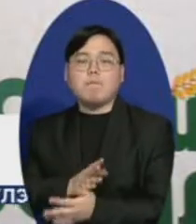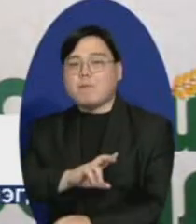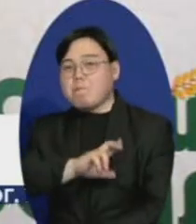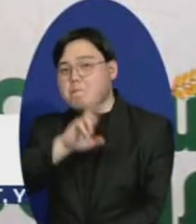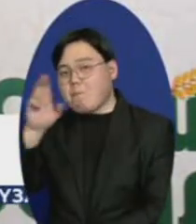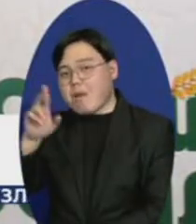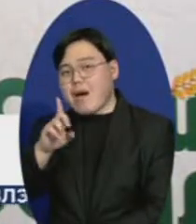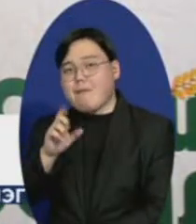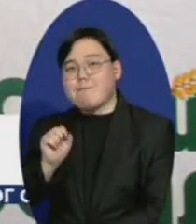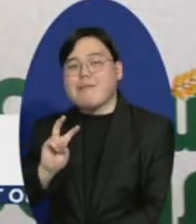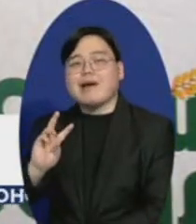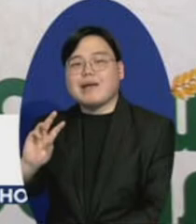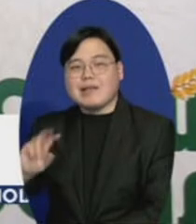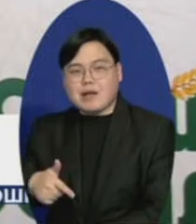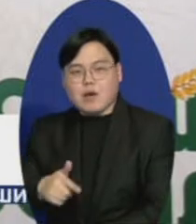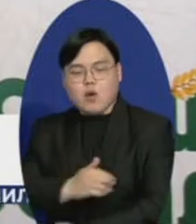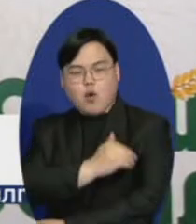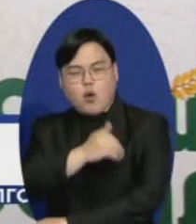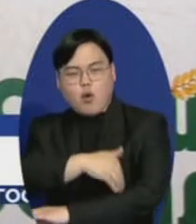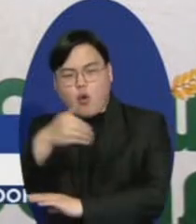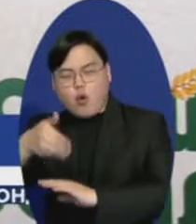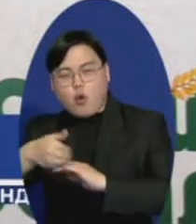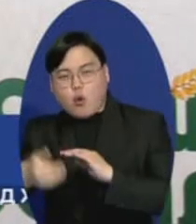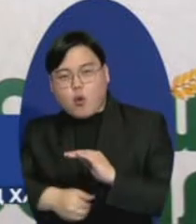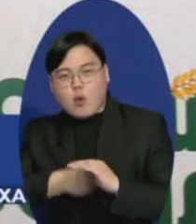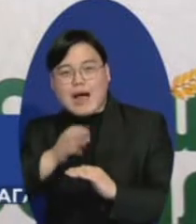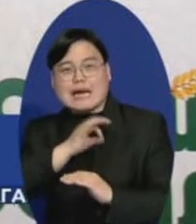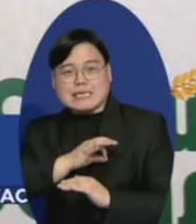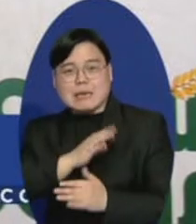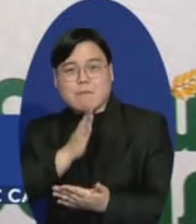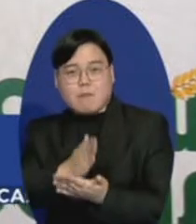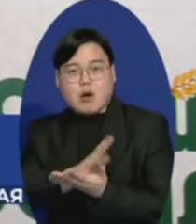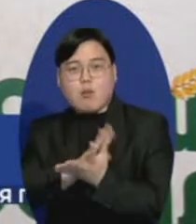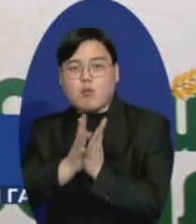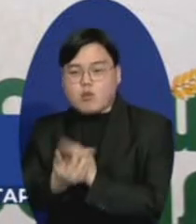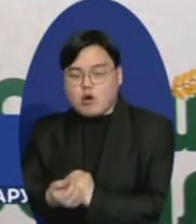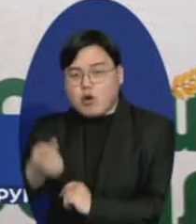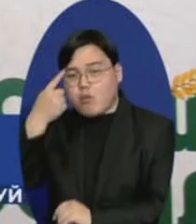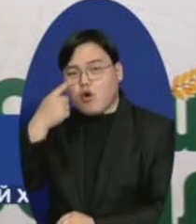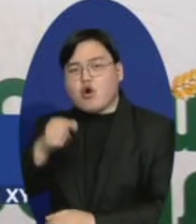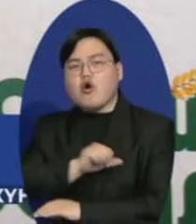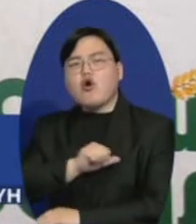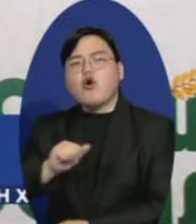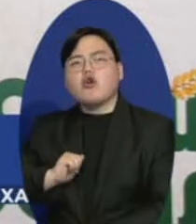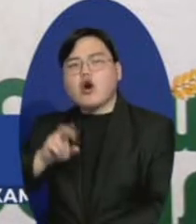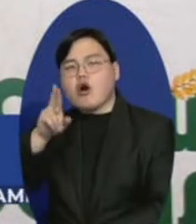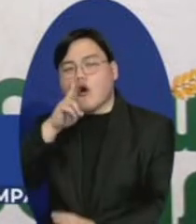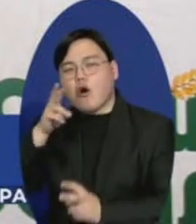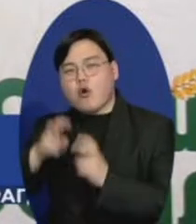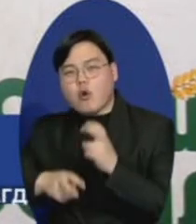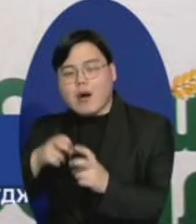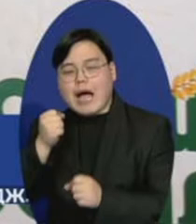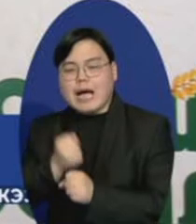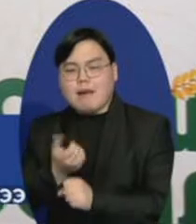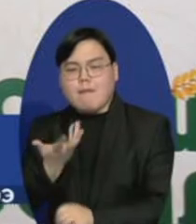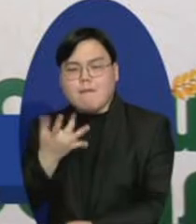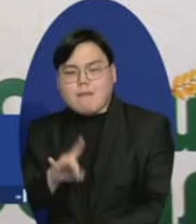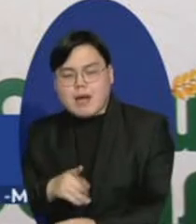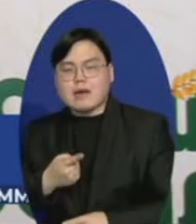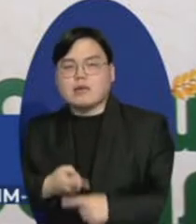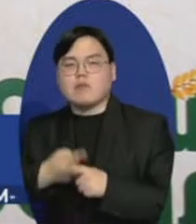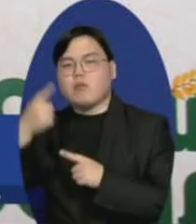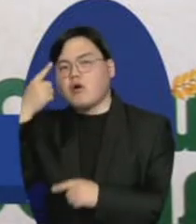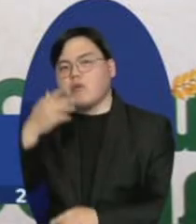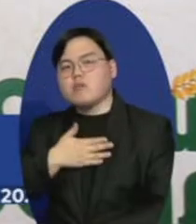баялгаас ашигтмал уулуурхаас ашиг олж байгаа ч гэсэн бидний хүнс үйлдвэрснээрээ ажлын байр нэмэгдэж хүнс үйлдвэрлэж бий болгосноороо дотоод